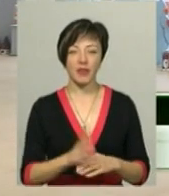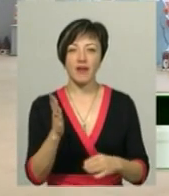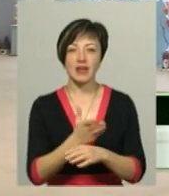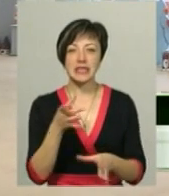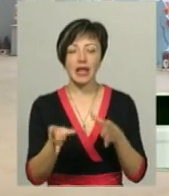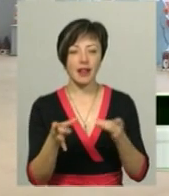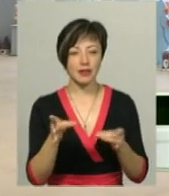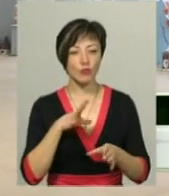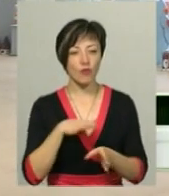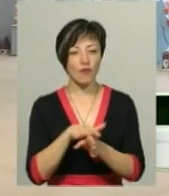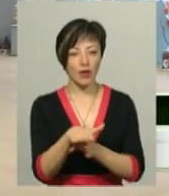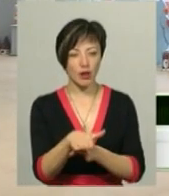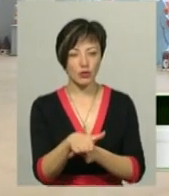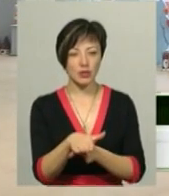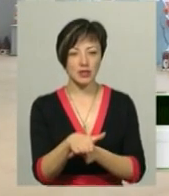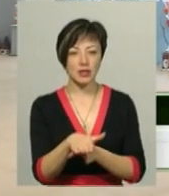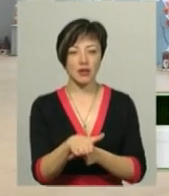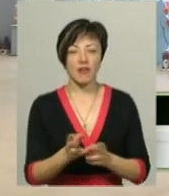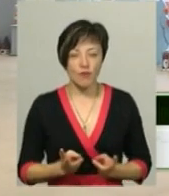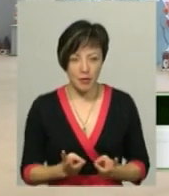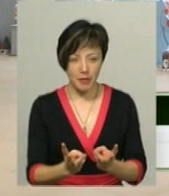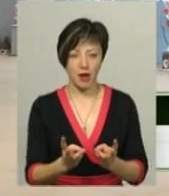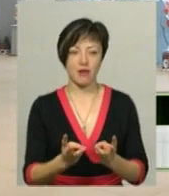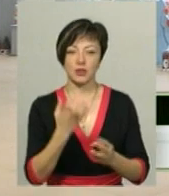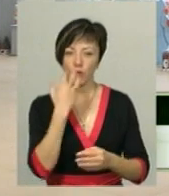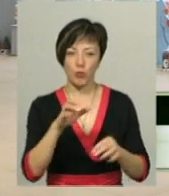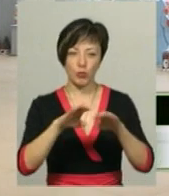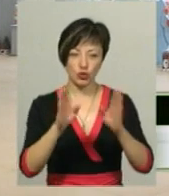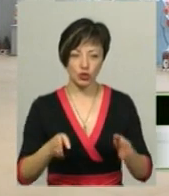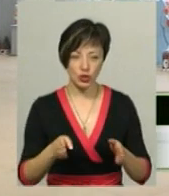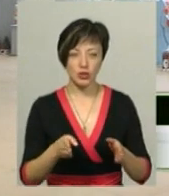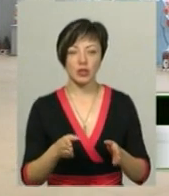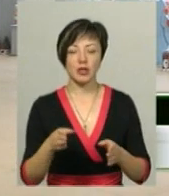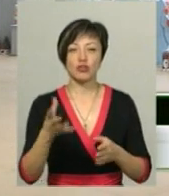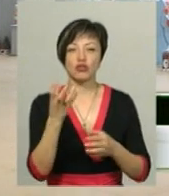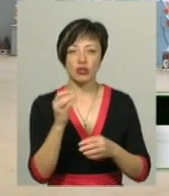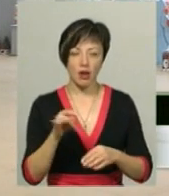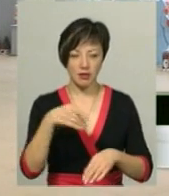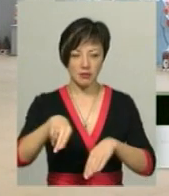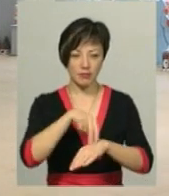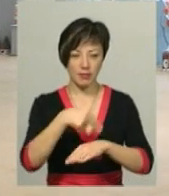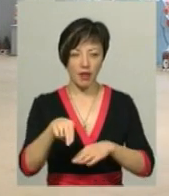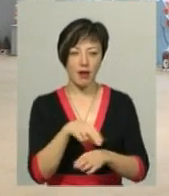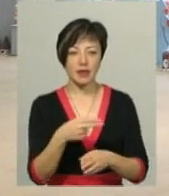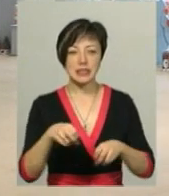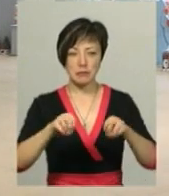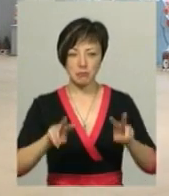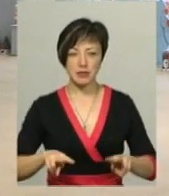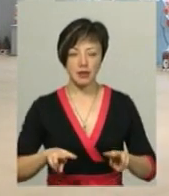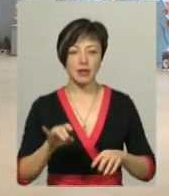був виконаний, випікався у печі, ще раз покривався фарбою спеціальною